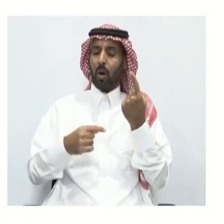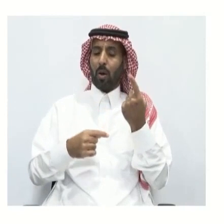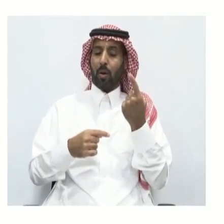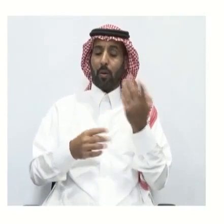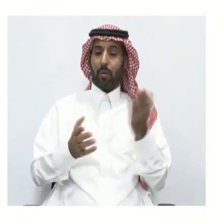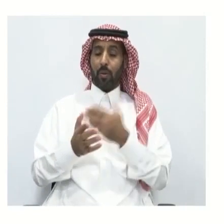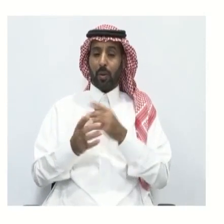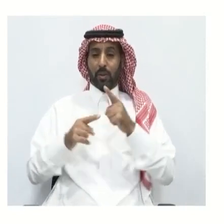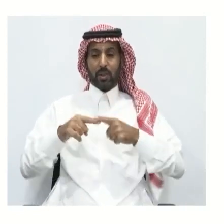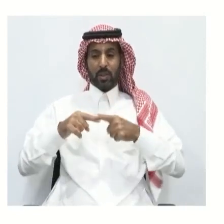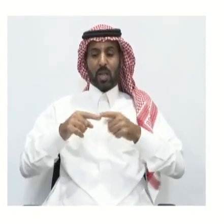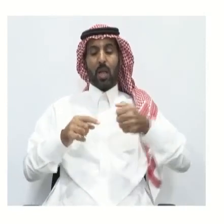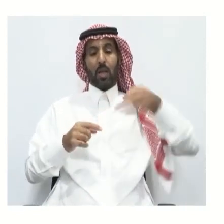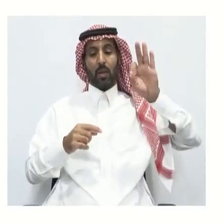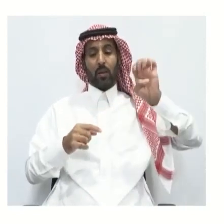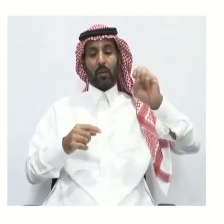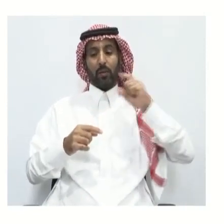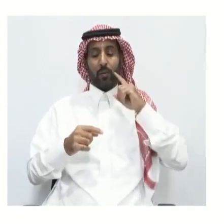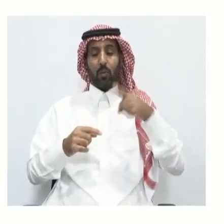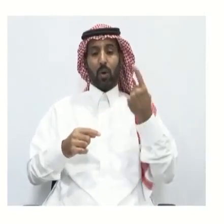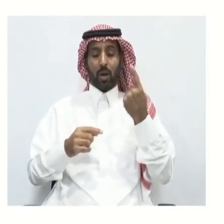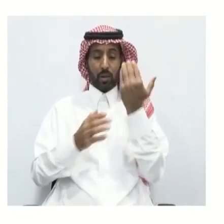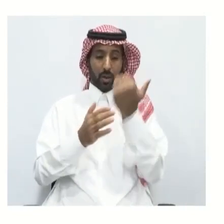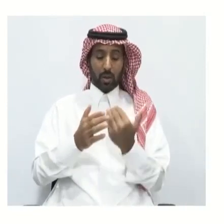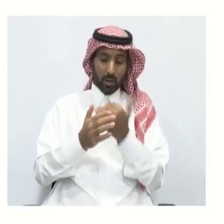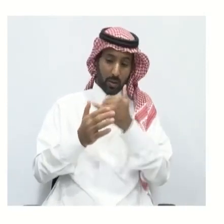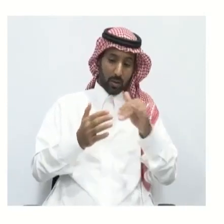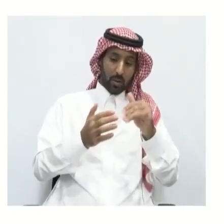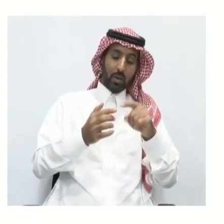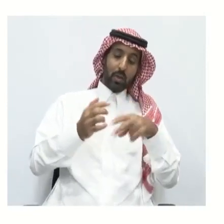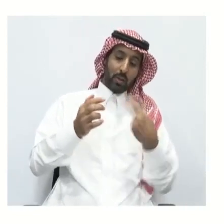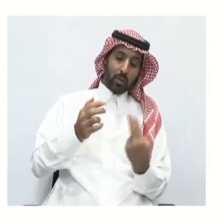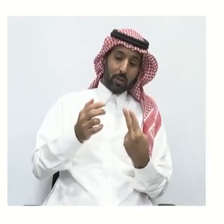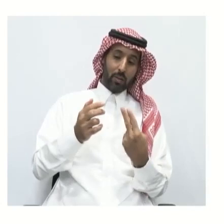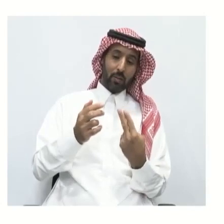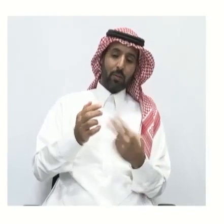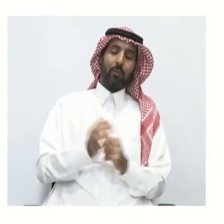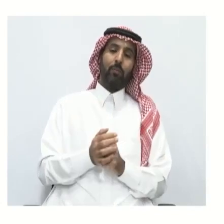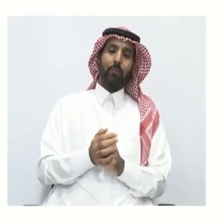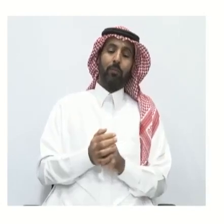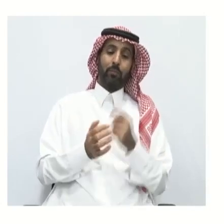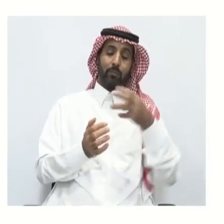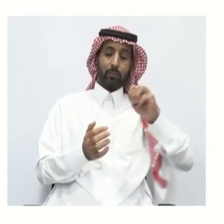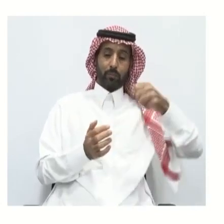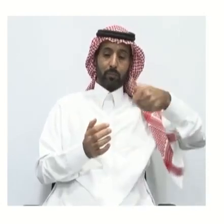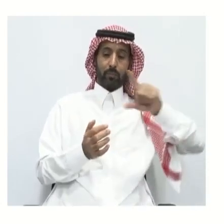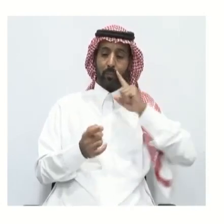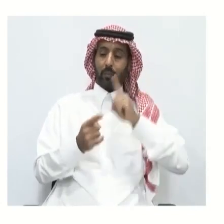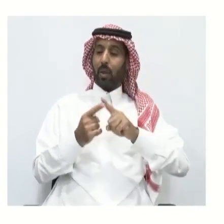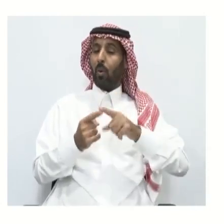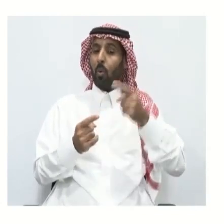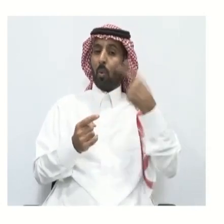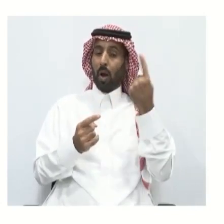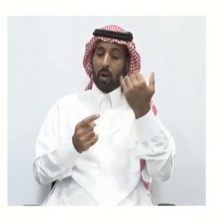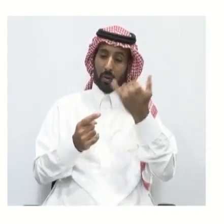والحديد لدي اثنان اذا واحد على اثنان سنستخدم مولات الحديد واحد